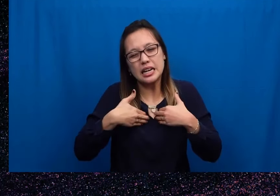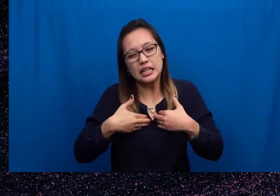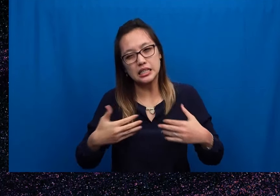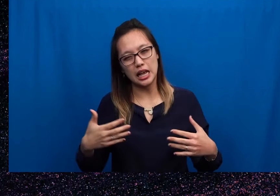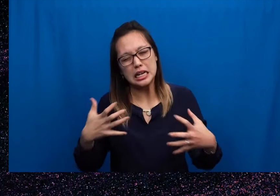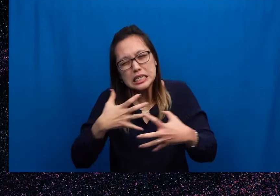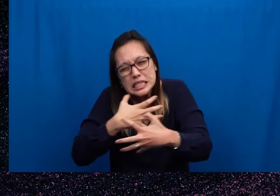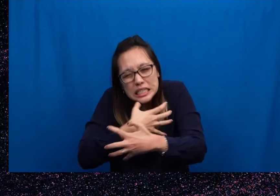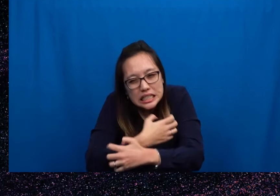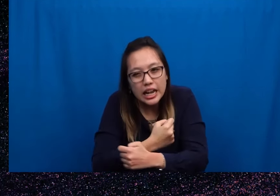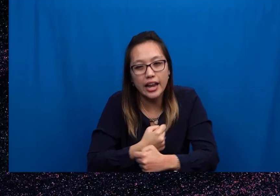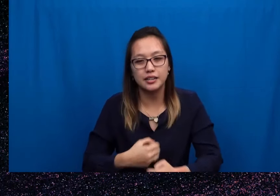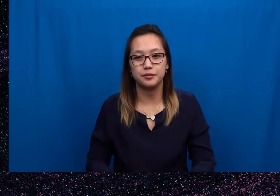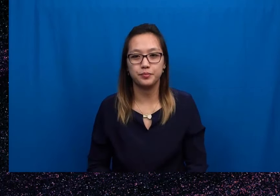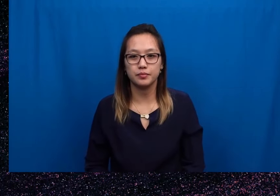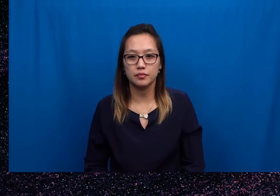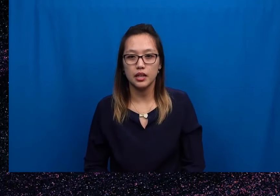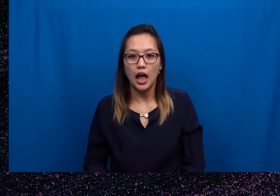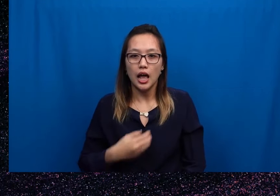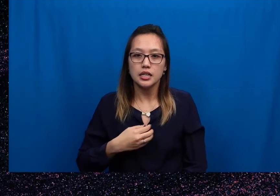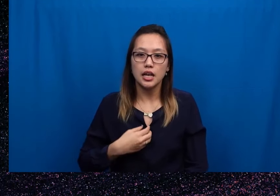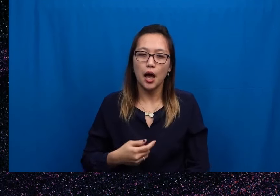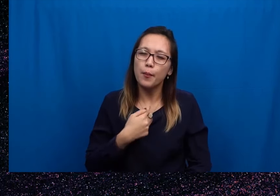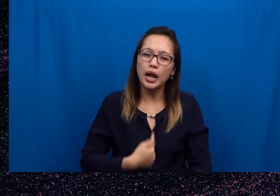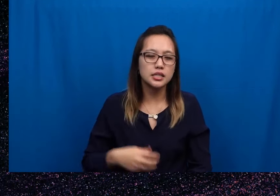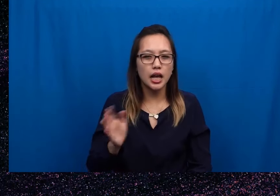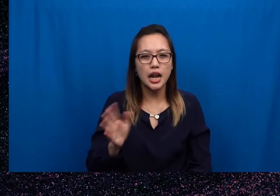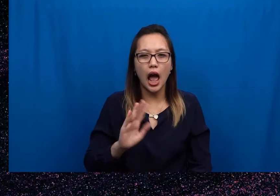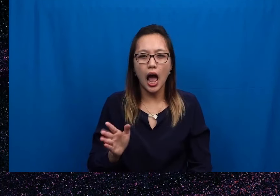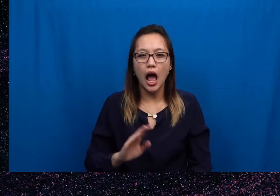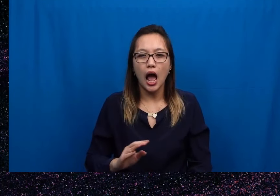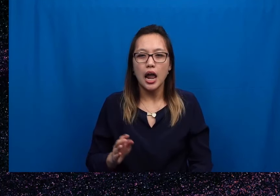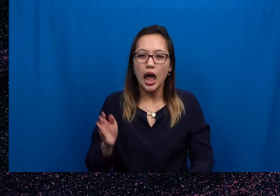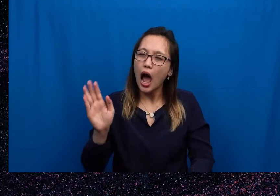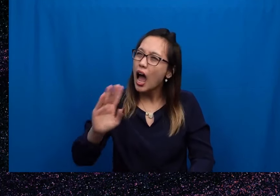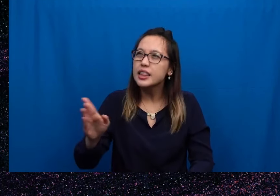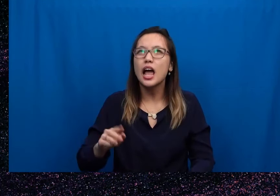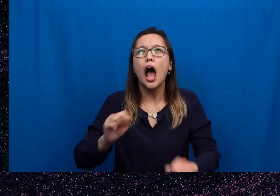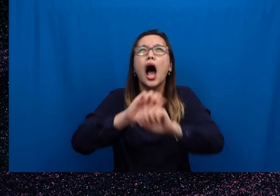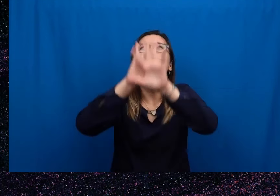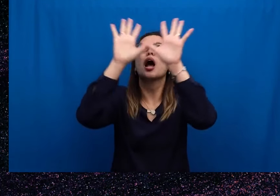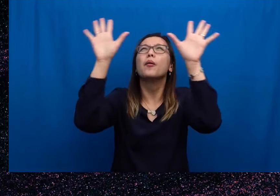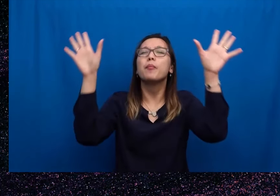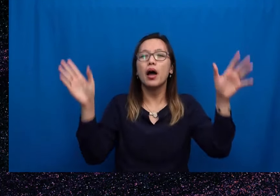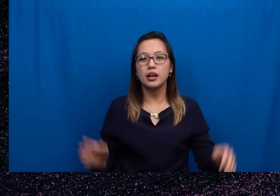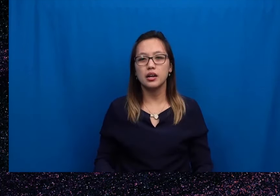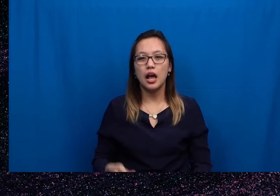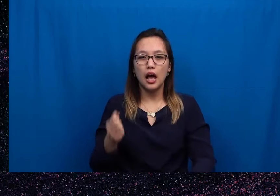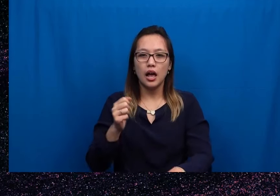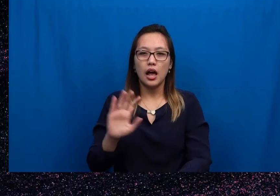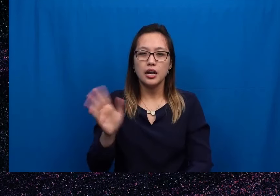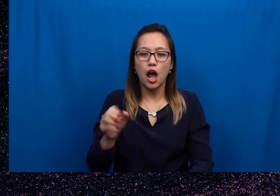saya seperti merasa tidak punya harapan apa-apa. Saya tidak punya daya, saya tidak punya